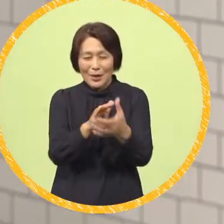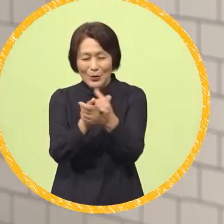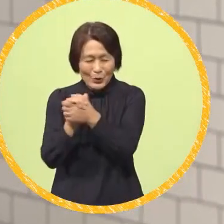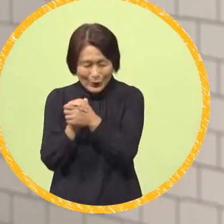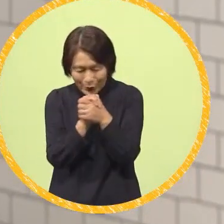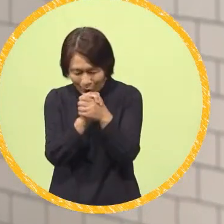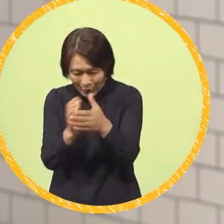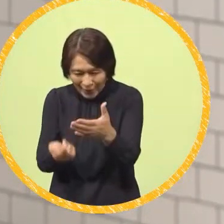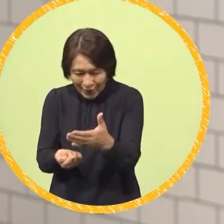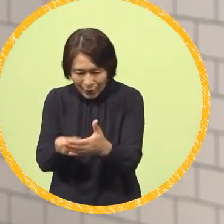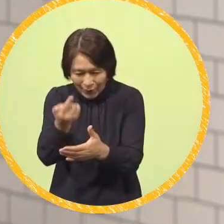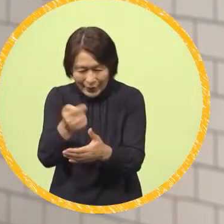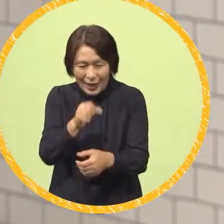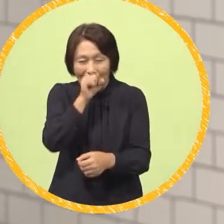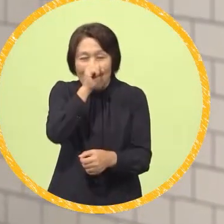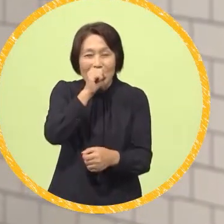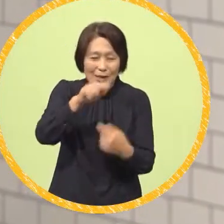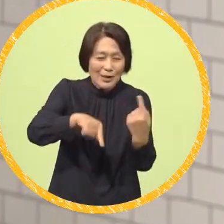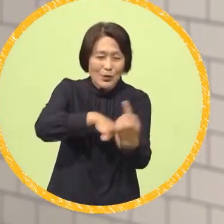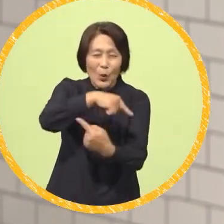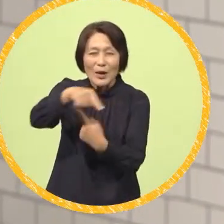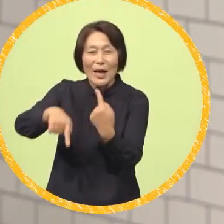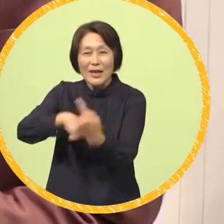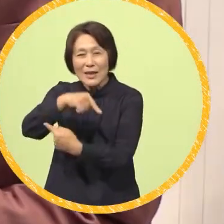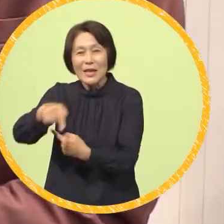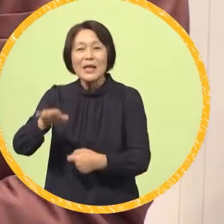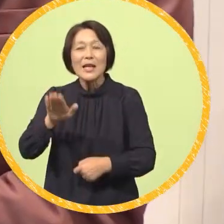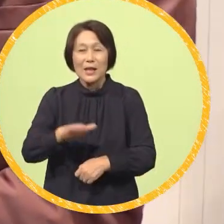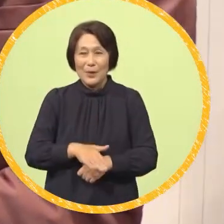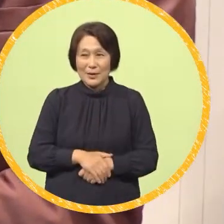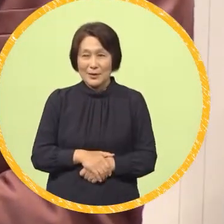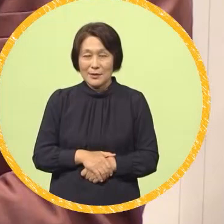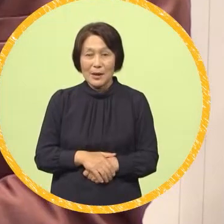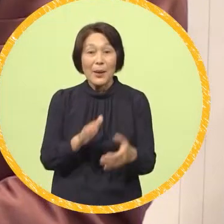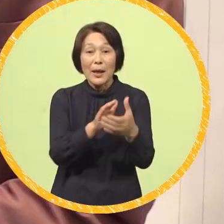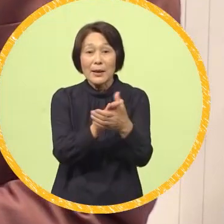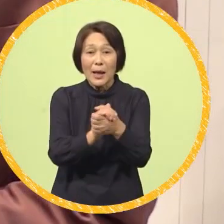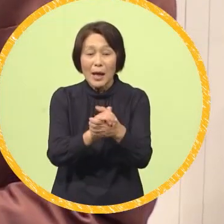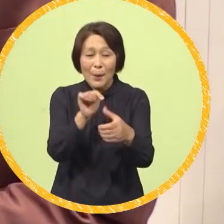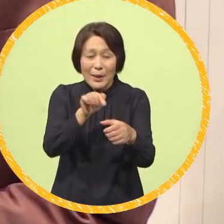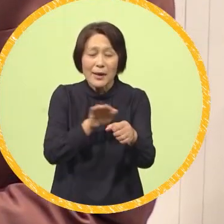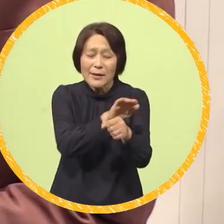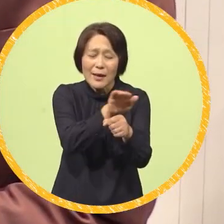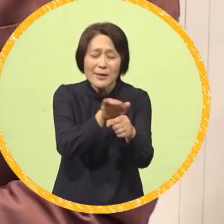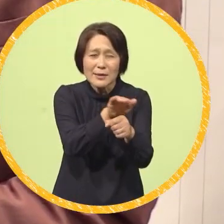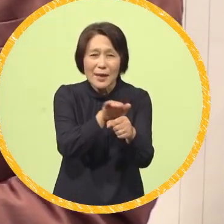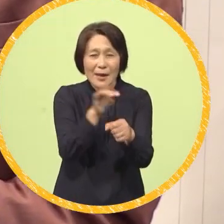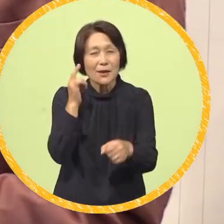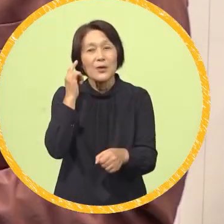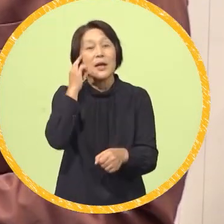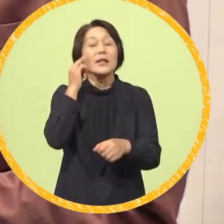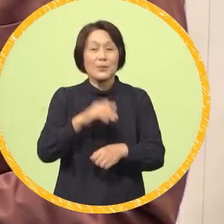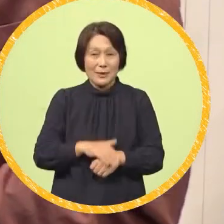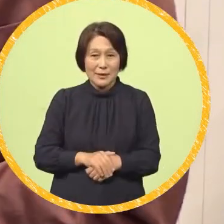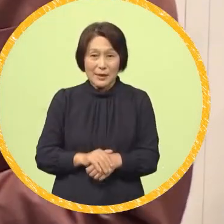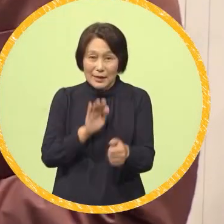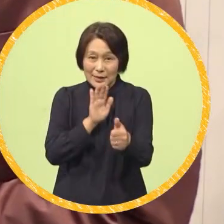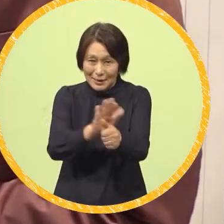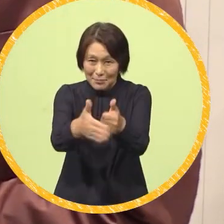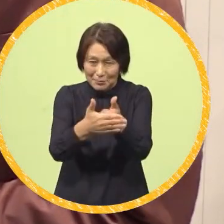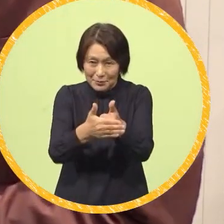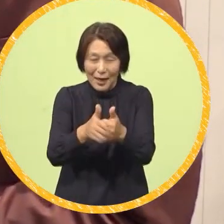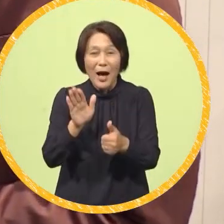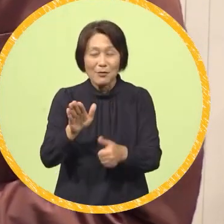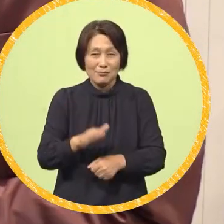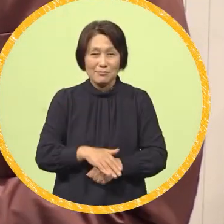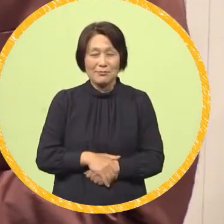て、うん、ですごいいい循環ができてるなって感じましたね、 うん、いや本当に仲間って大切なんだなという感じがしましたね支え合っているという感じし